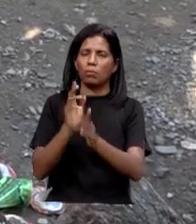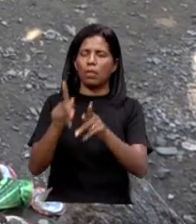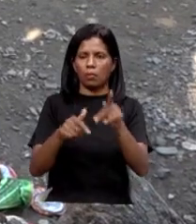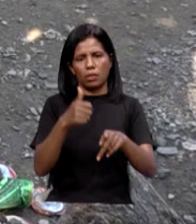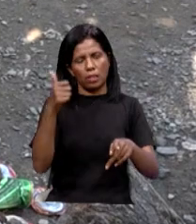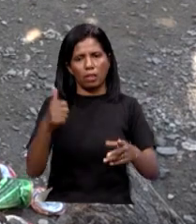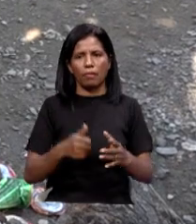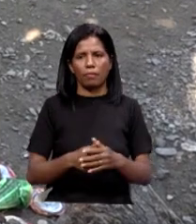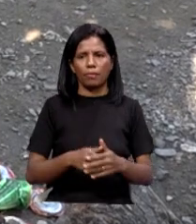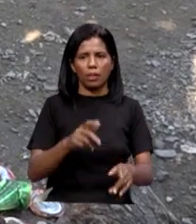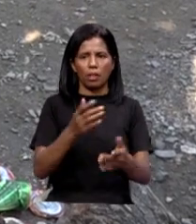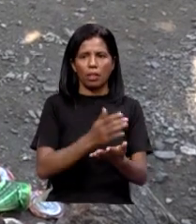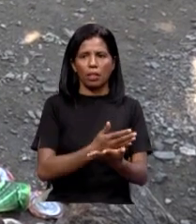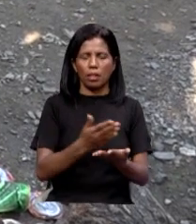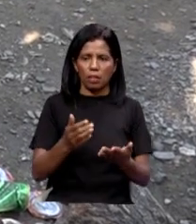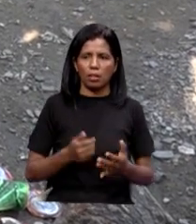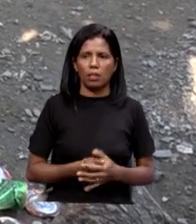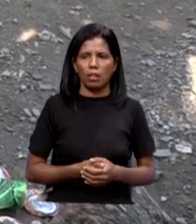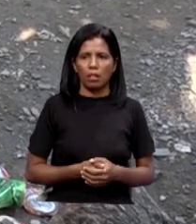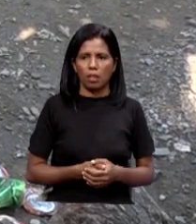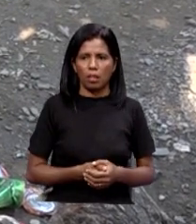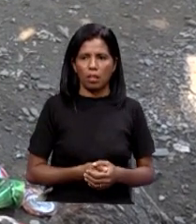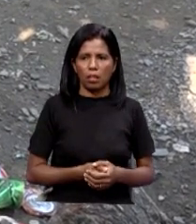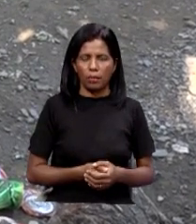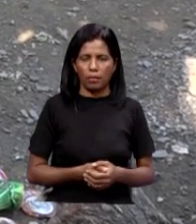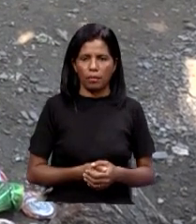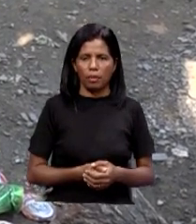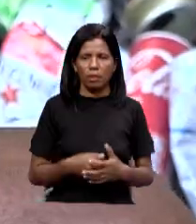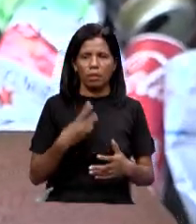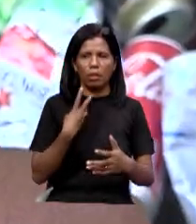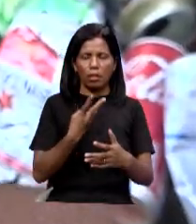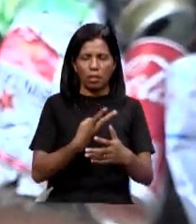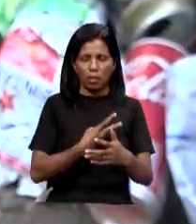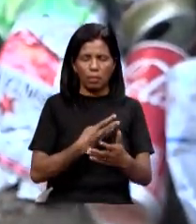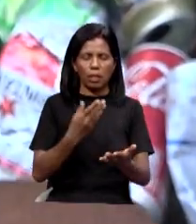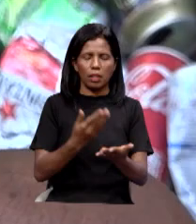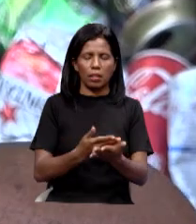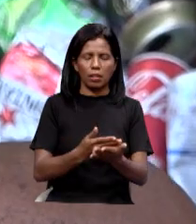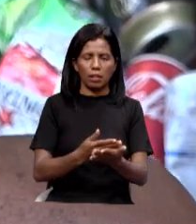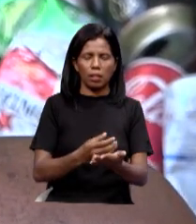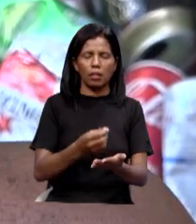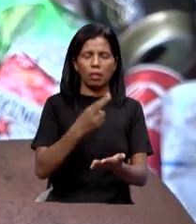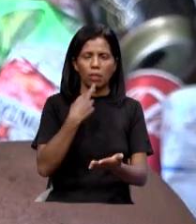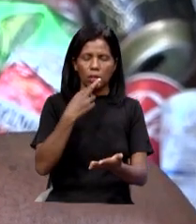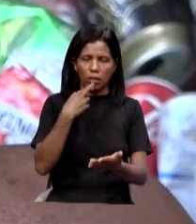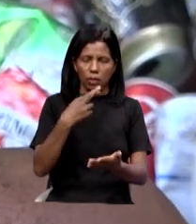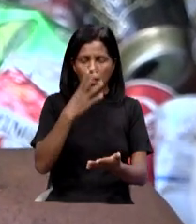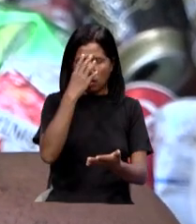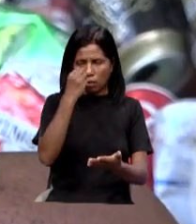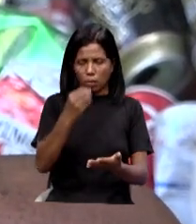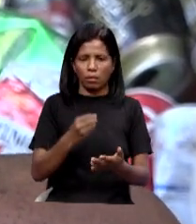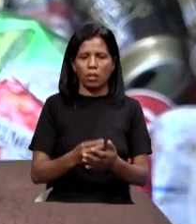Ya bahiri tiap mai hotu tiannya, ni teh hotu tiannya, yang sa ami hola antar teh tu tiap hola teh foson teh hanti, ni toba diskanse tuan jangan